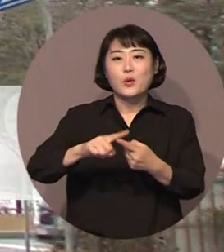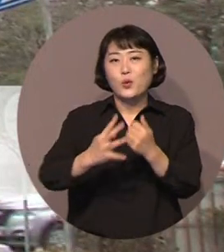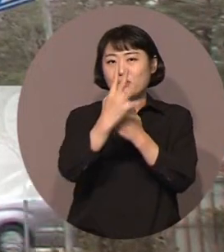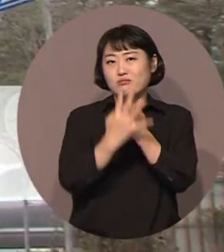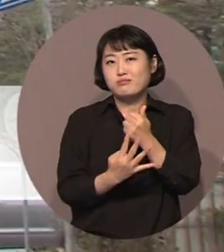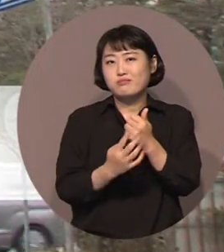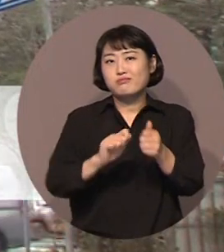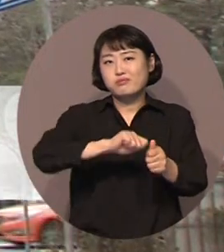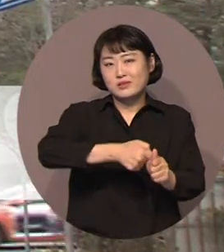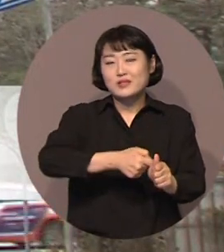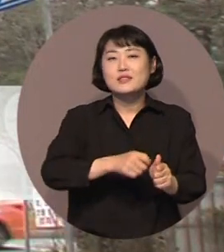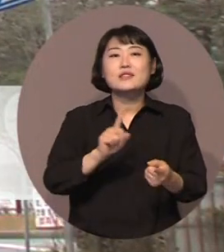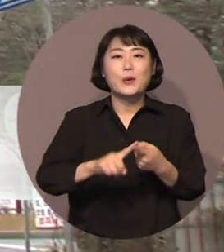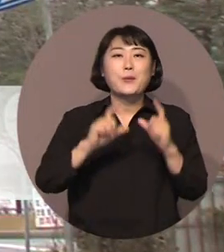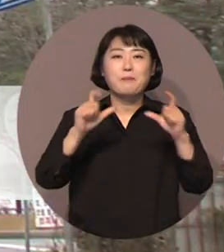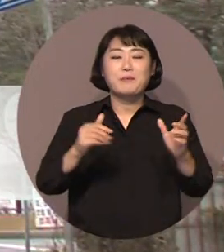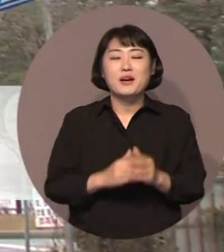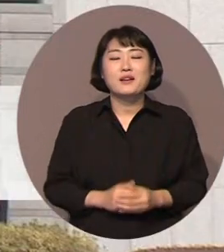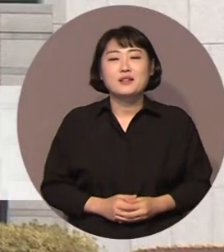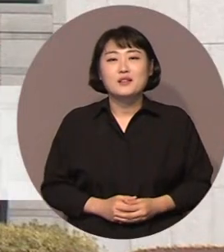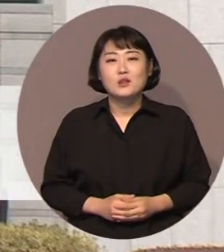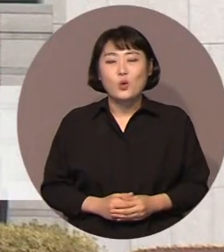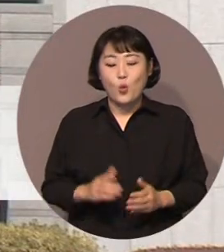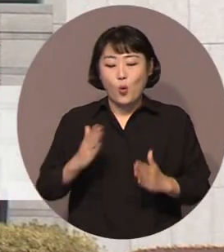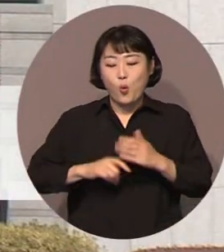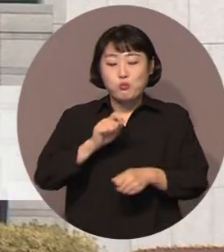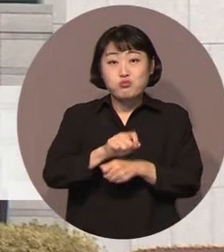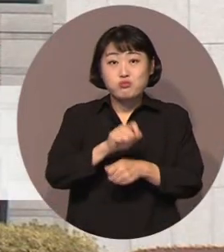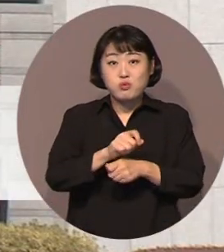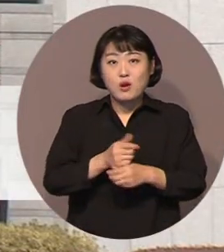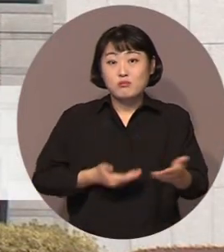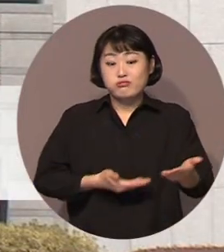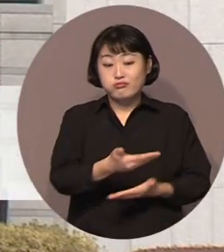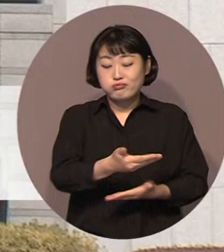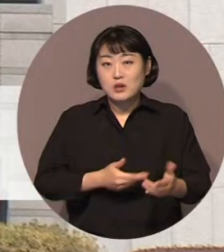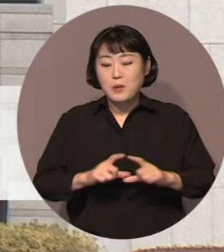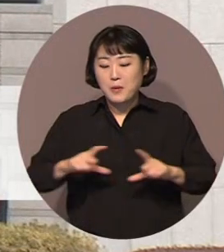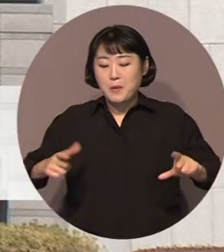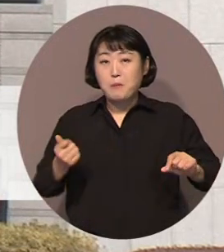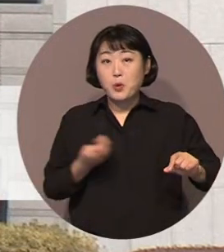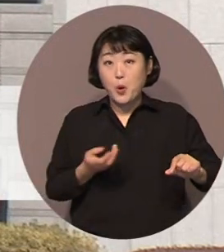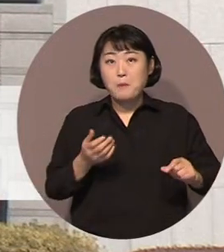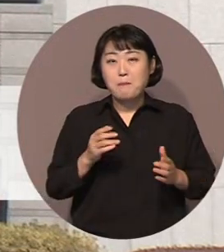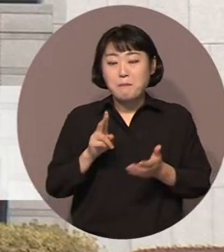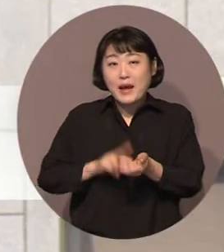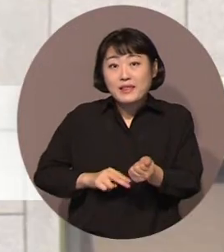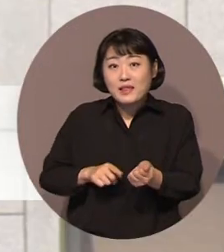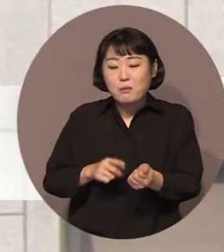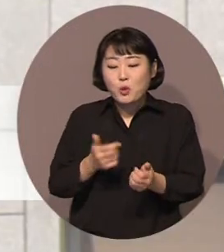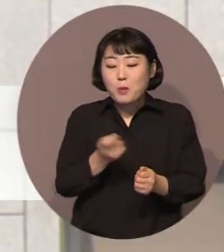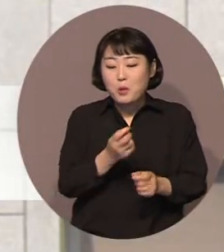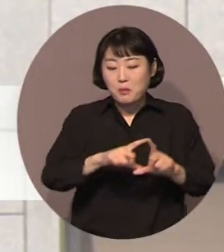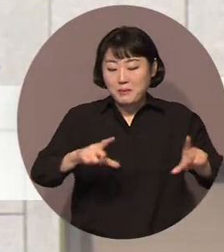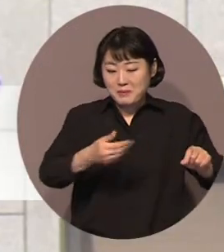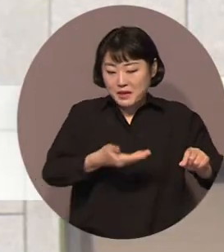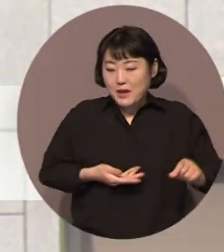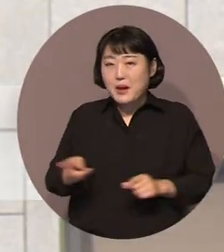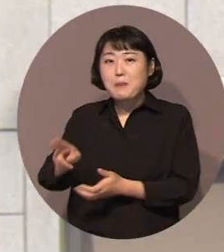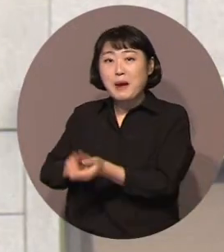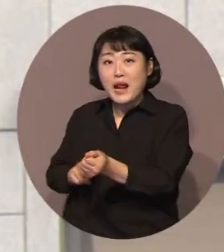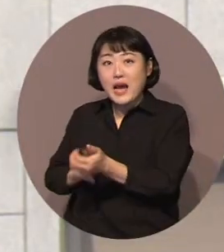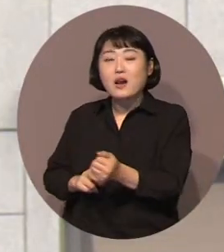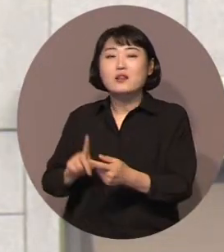확정했습니다 앞서 공무원에게 뇌물을 주고받은 번호판을 화물 운송회사에 판 두 명은 2심에서